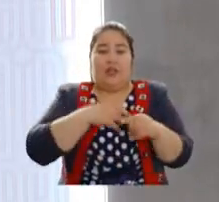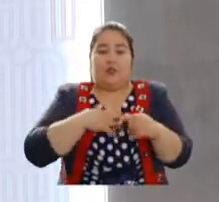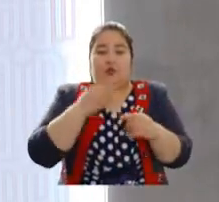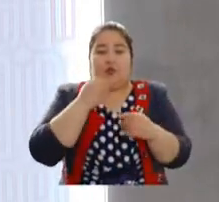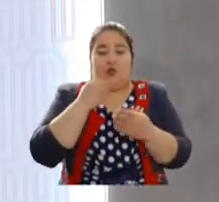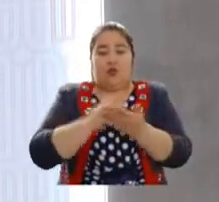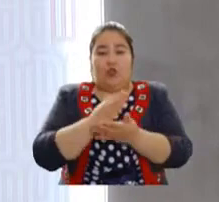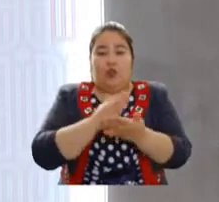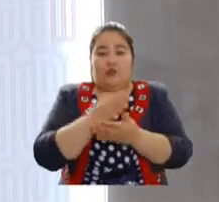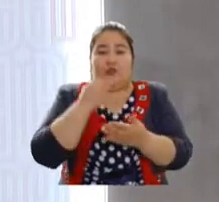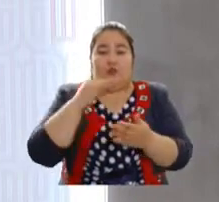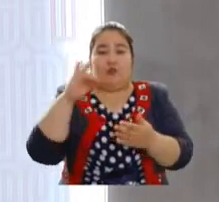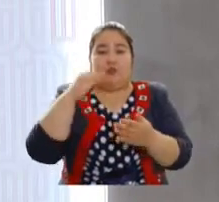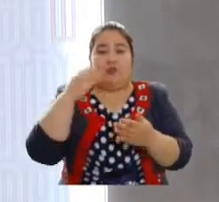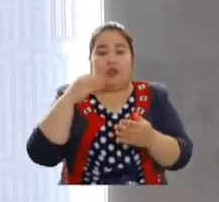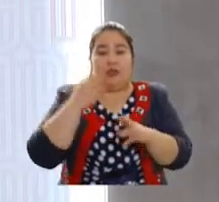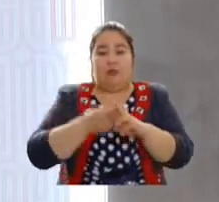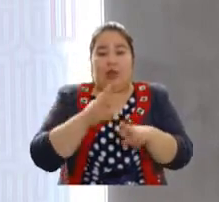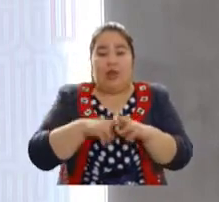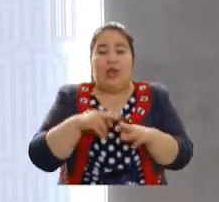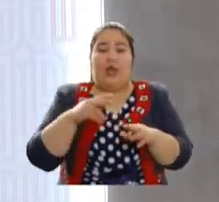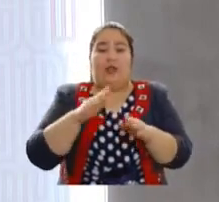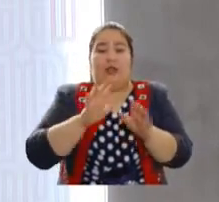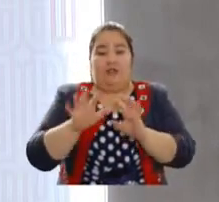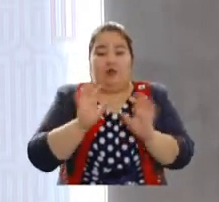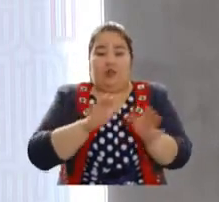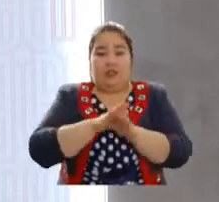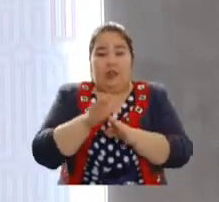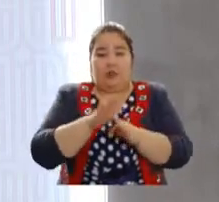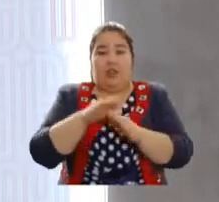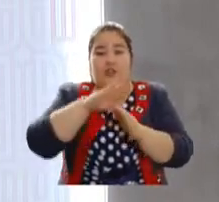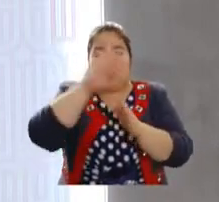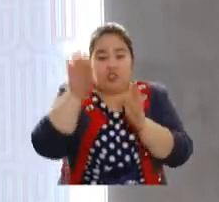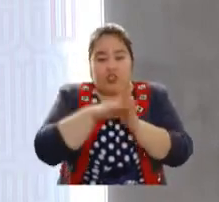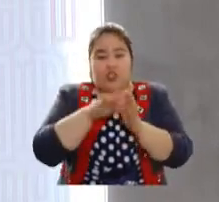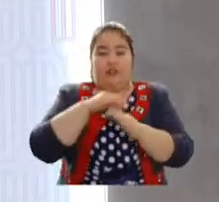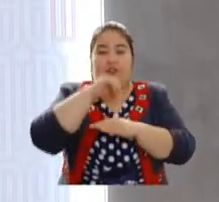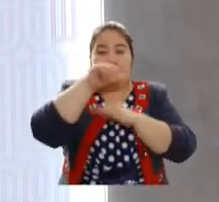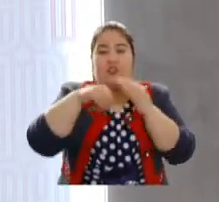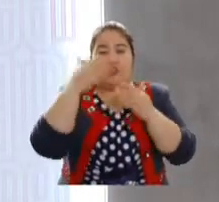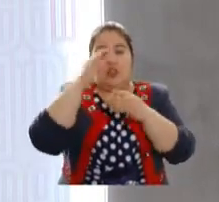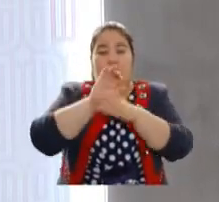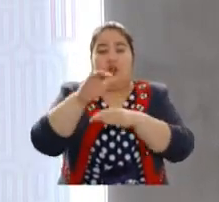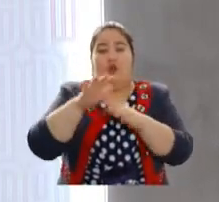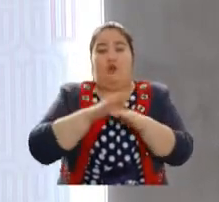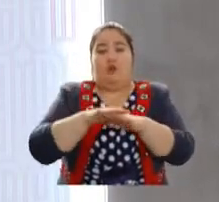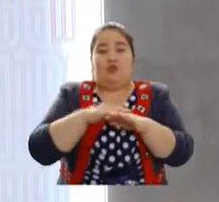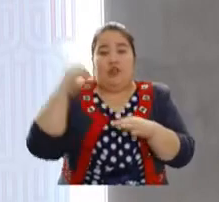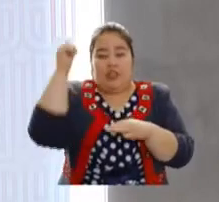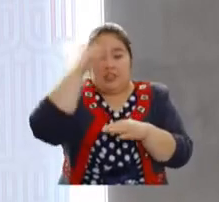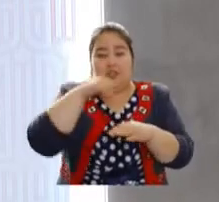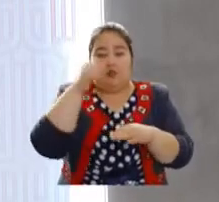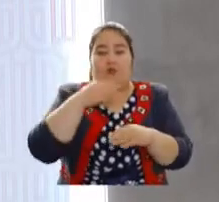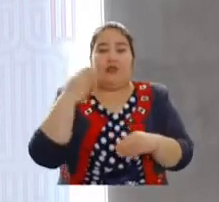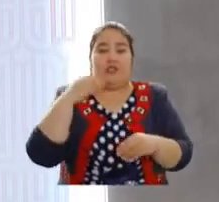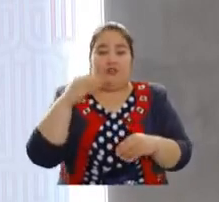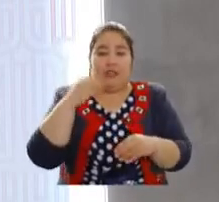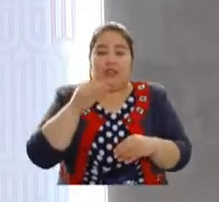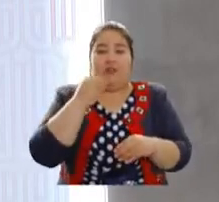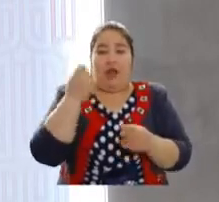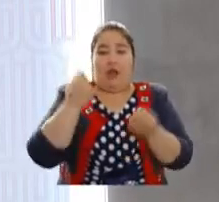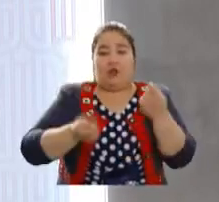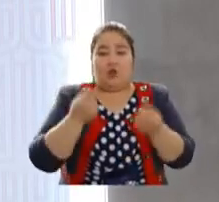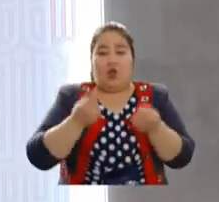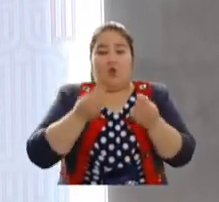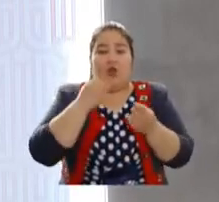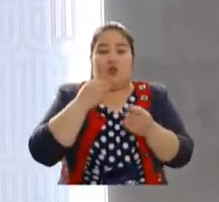oziq-ovqat mahsulotlari bilan kafolatli ta'minlash, ichki va tashqi bozorlarga yil davomida sifatli va arzon